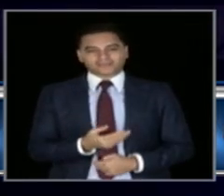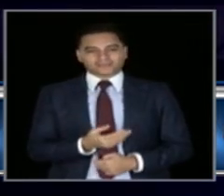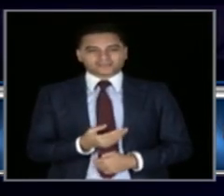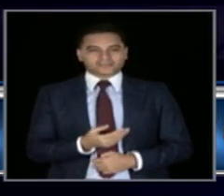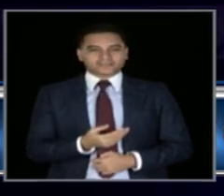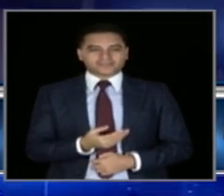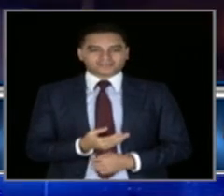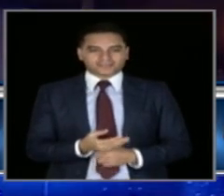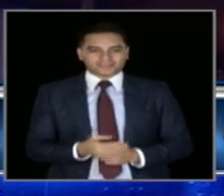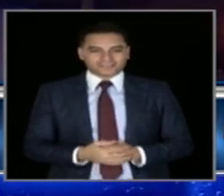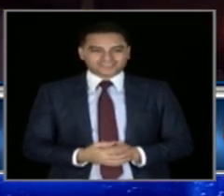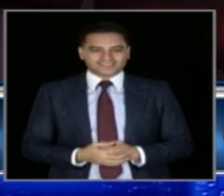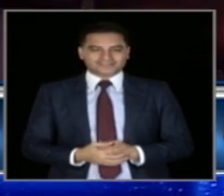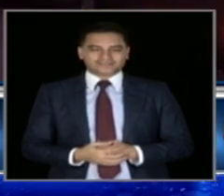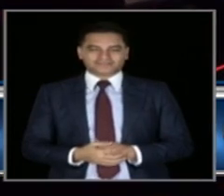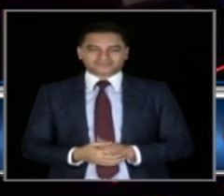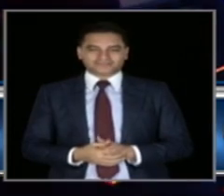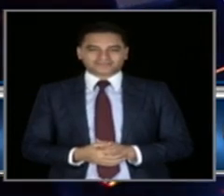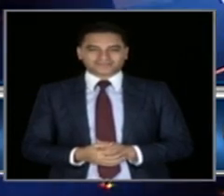إجابة قنبلة.